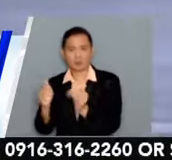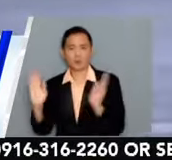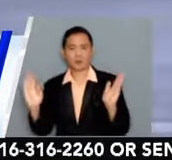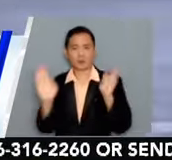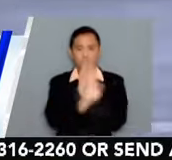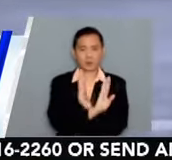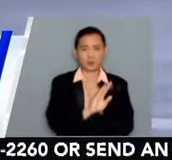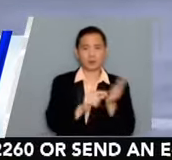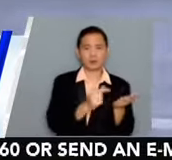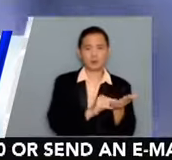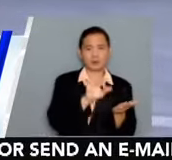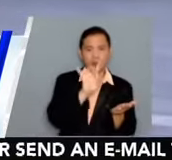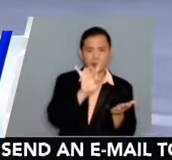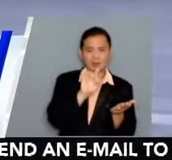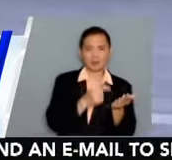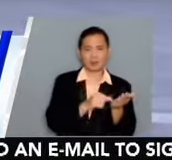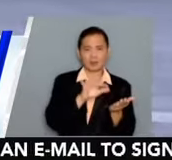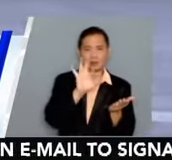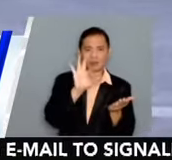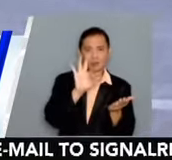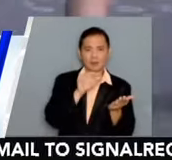at 11.